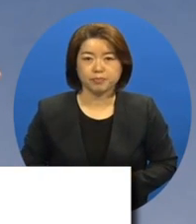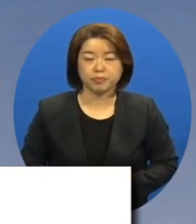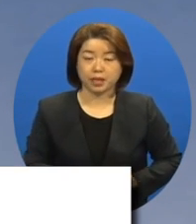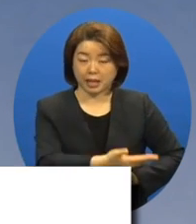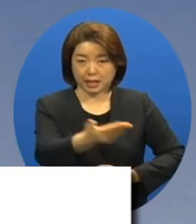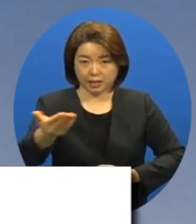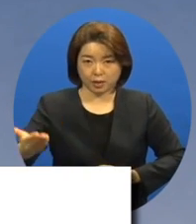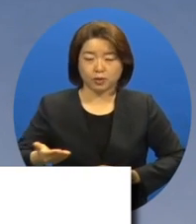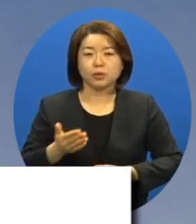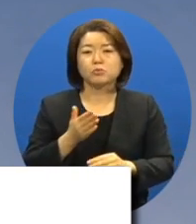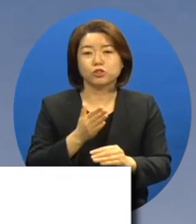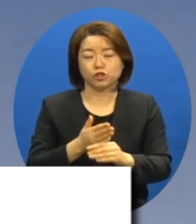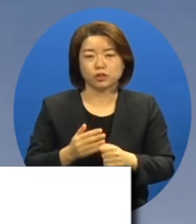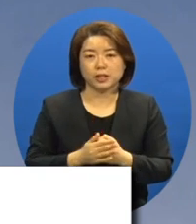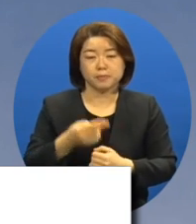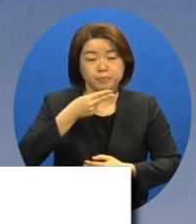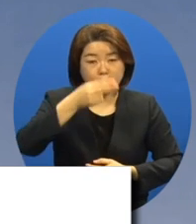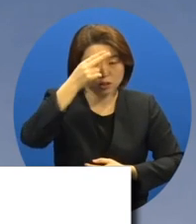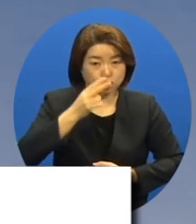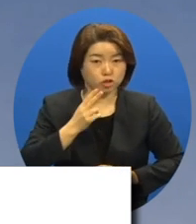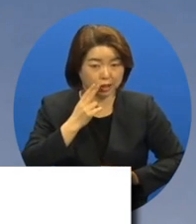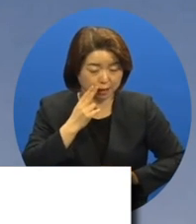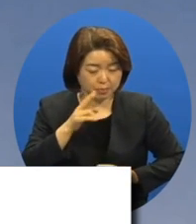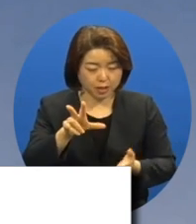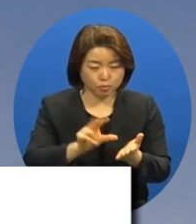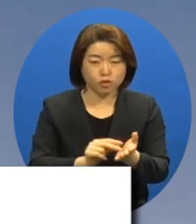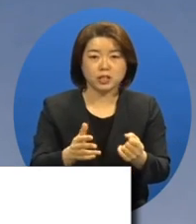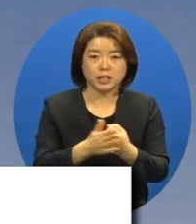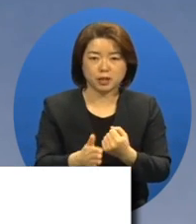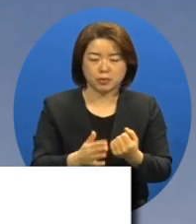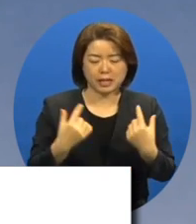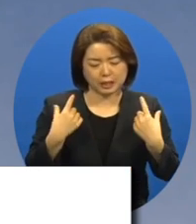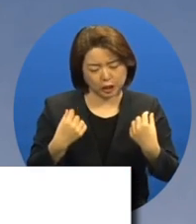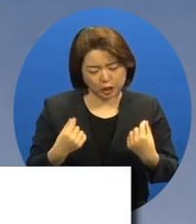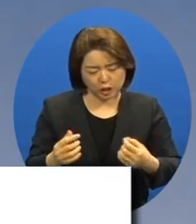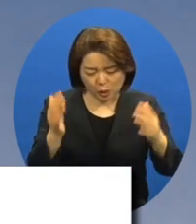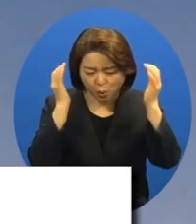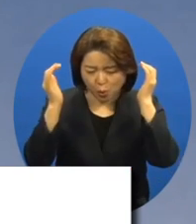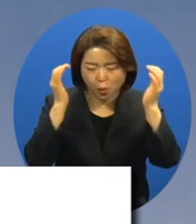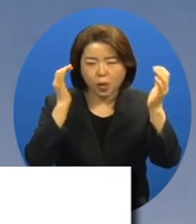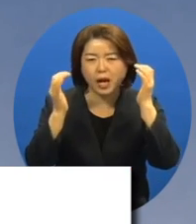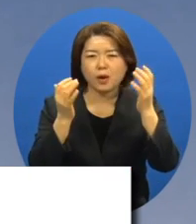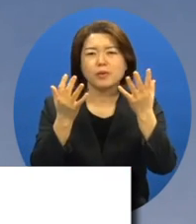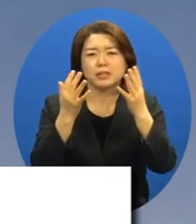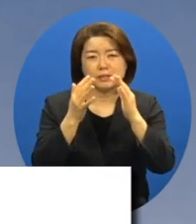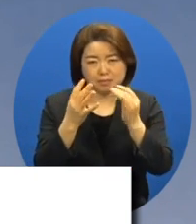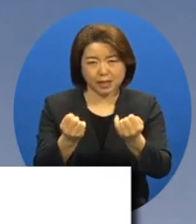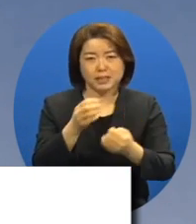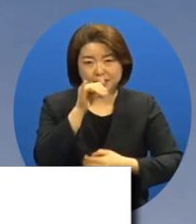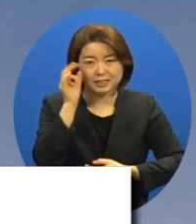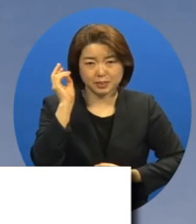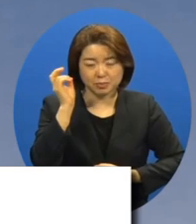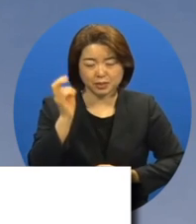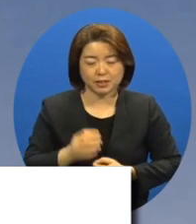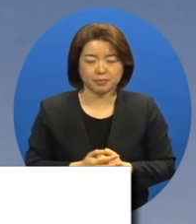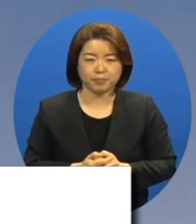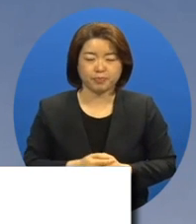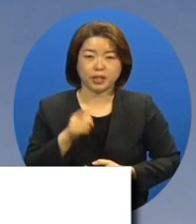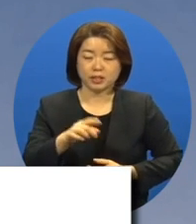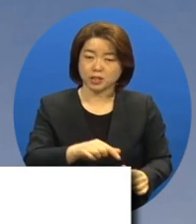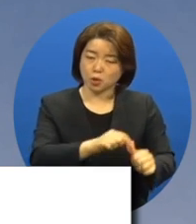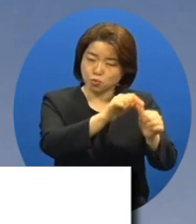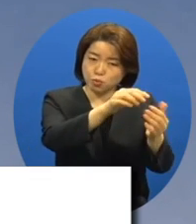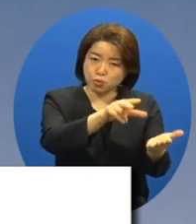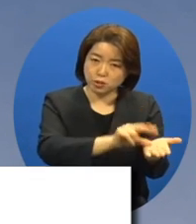여러분 중에 술 담배 문제로 여전히 혼란스러워 하는 분들이 있을지 모르겠습니다 그게 구원의